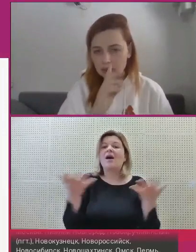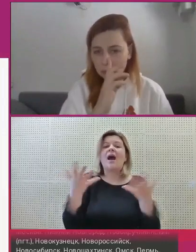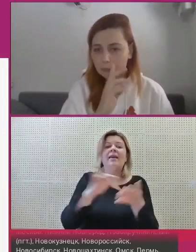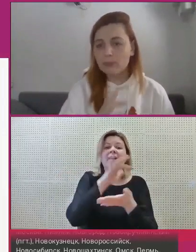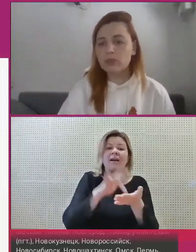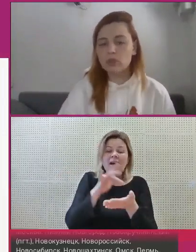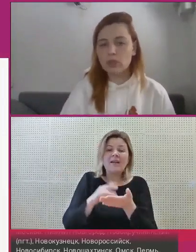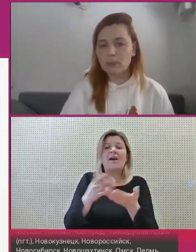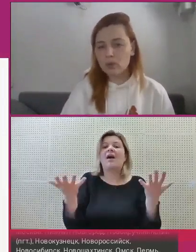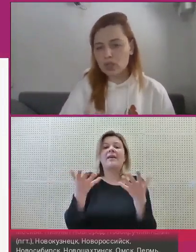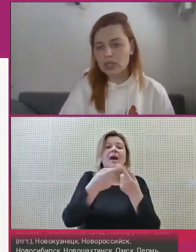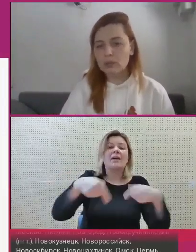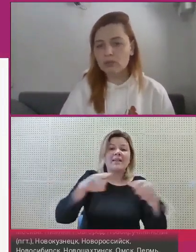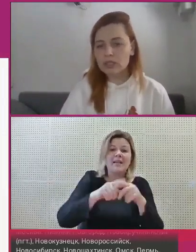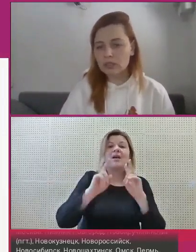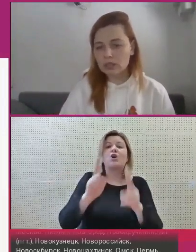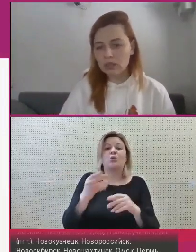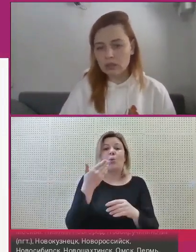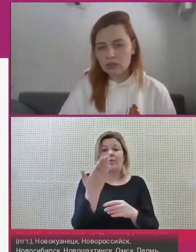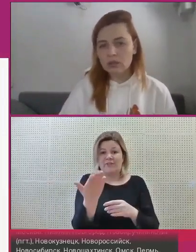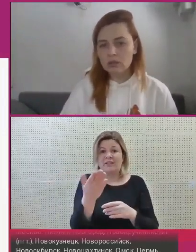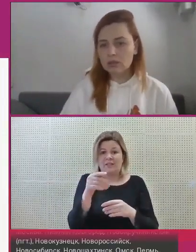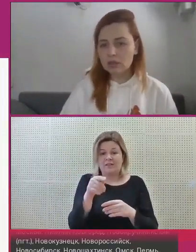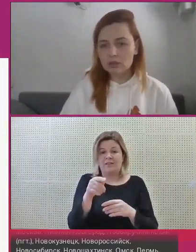или инициативной группы, мне будет немножко попроще, я смогу выстроить